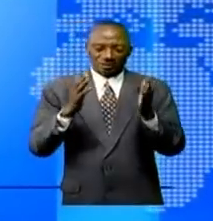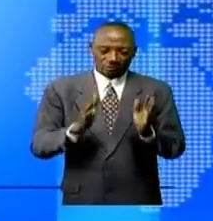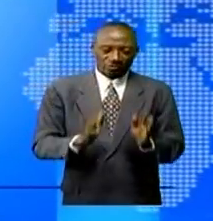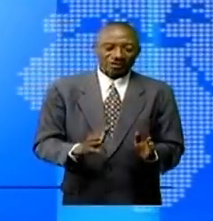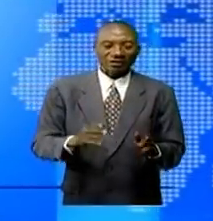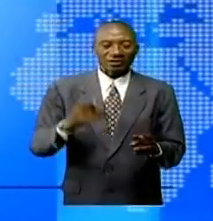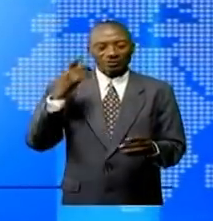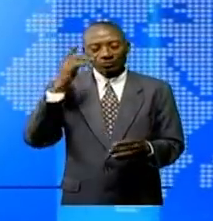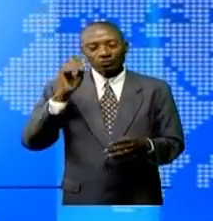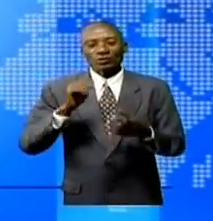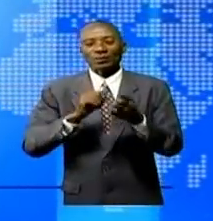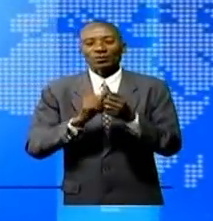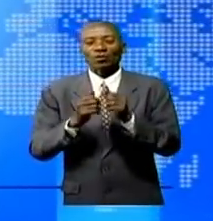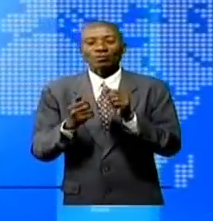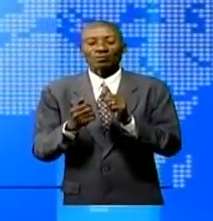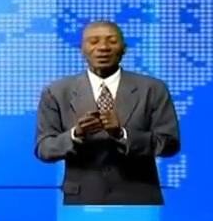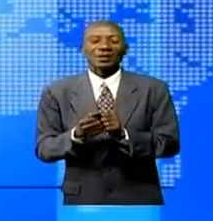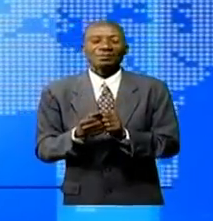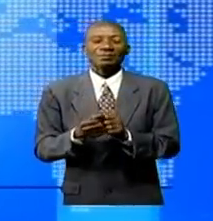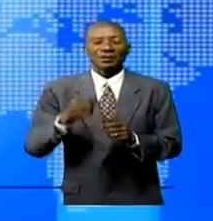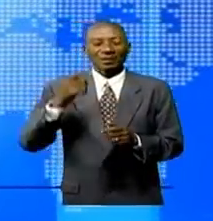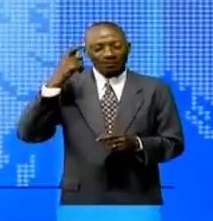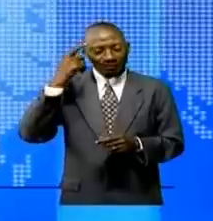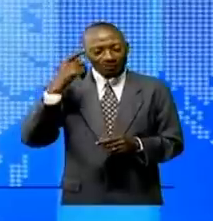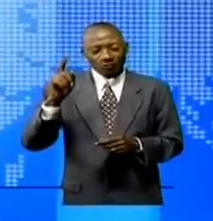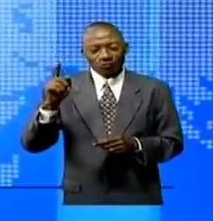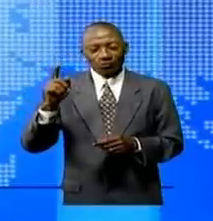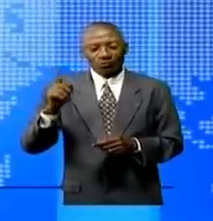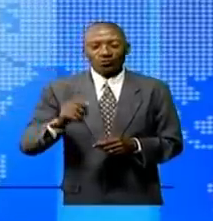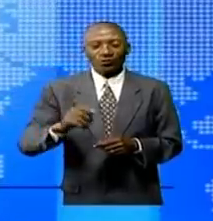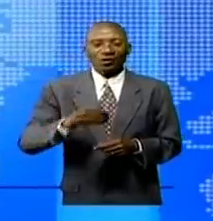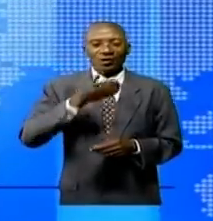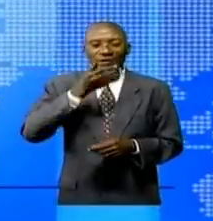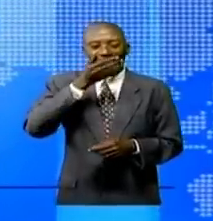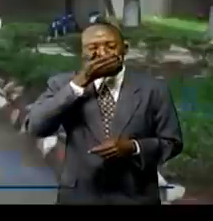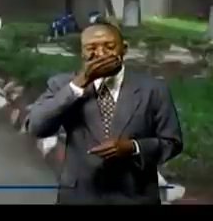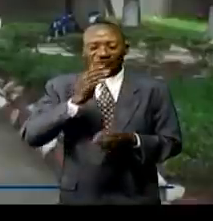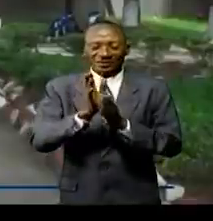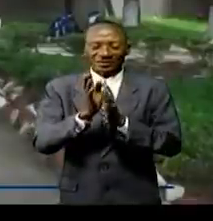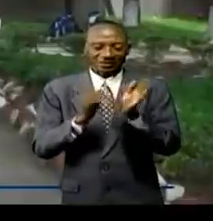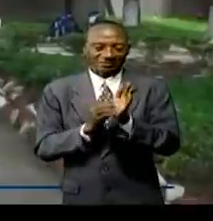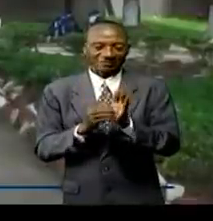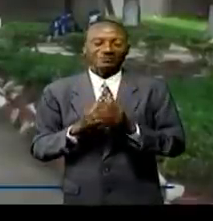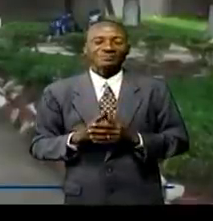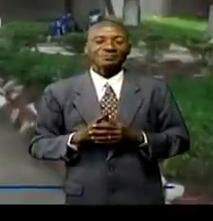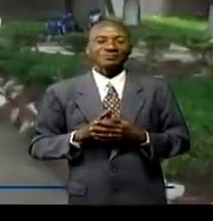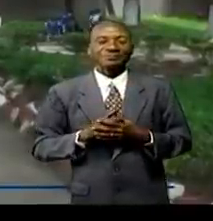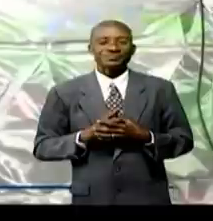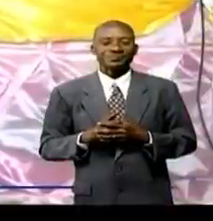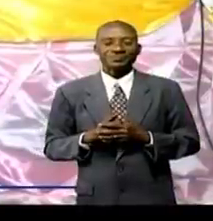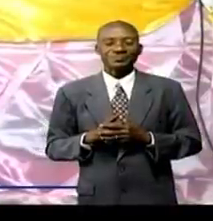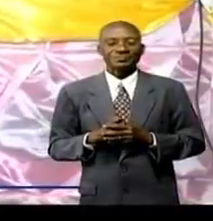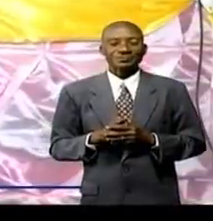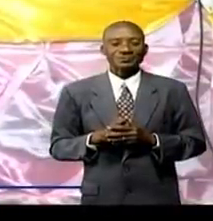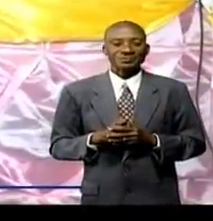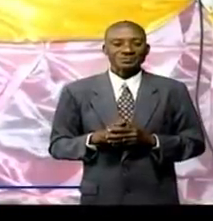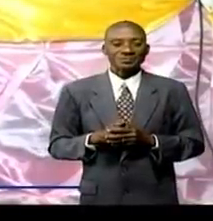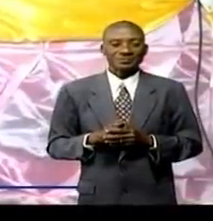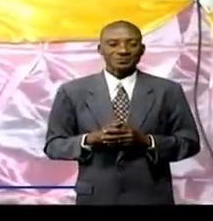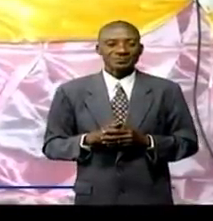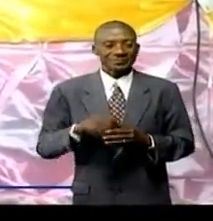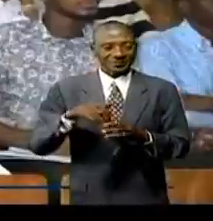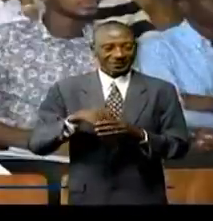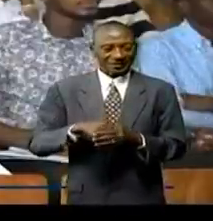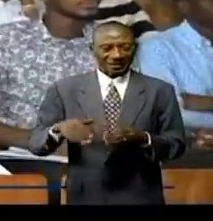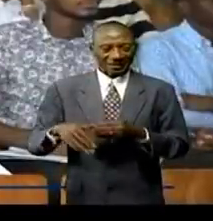les questions liées au processus ITIE. Peggy Mukunda pour le reportage. Il se poursuit à travers la capitale